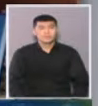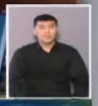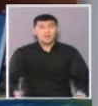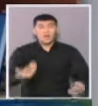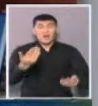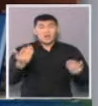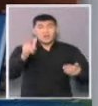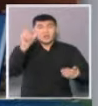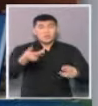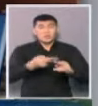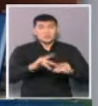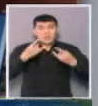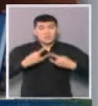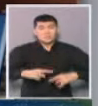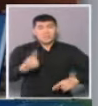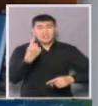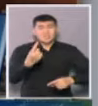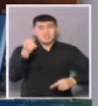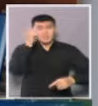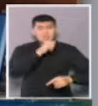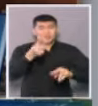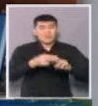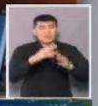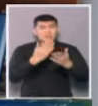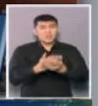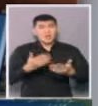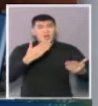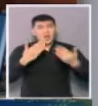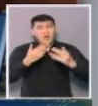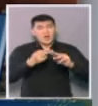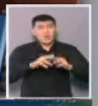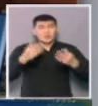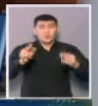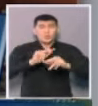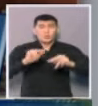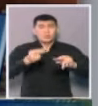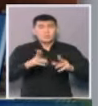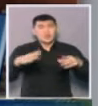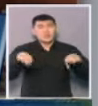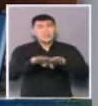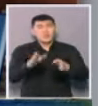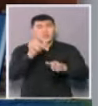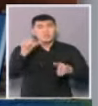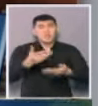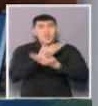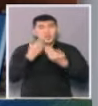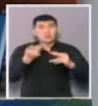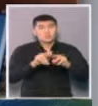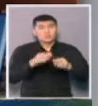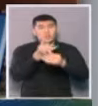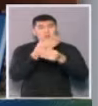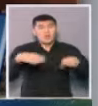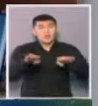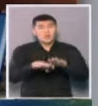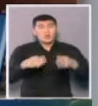Такие люди рождаются раз в столетие. Никто не мог разговаривать, вести беседу, учить, как он. Его поступки и действия не были